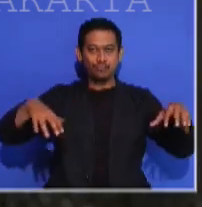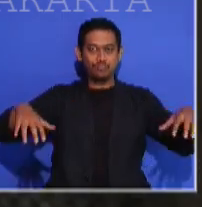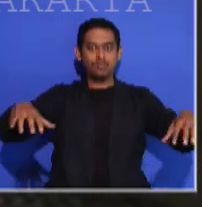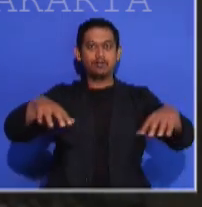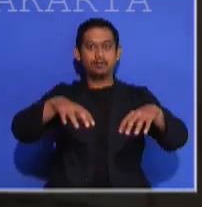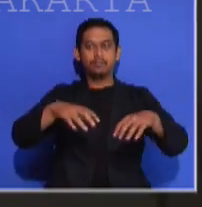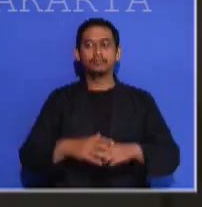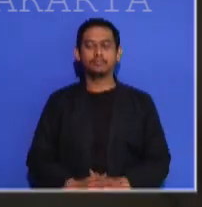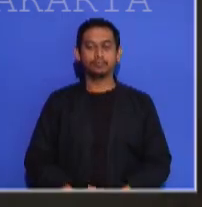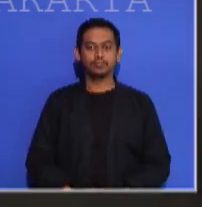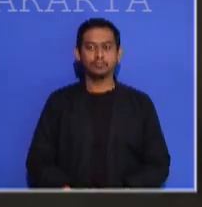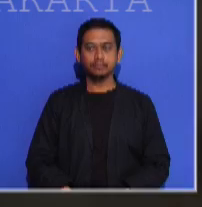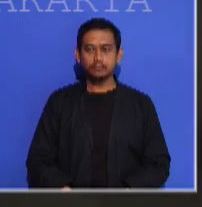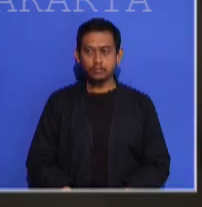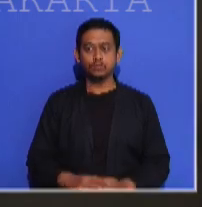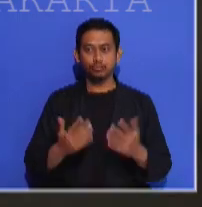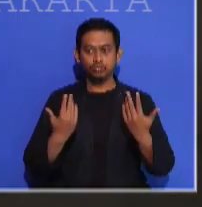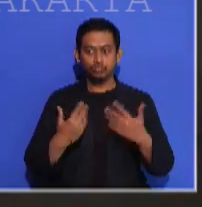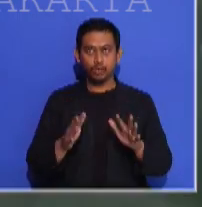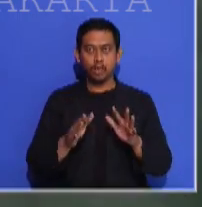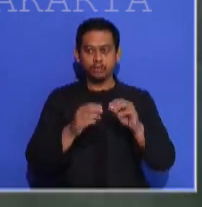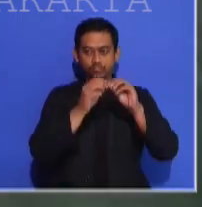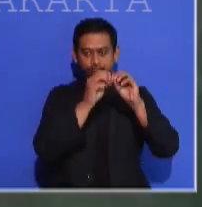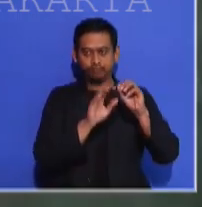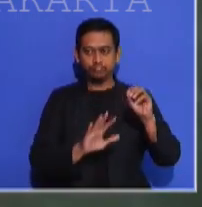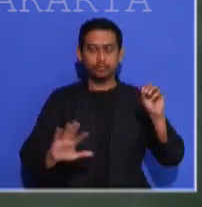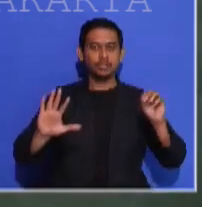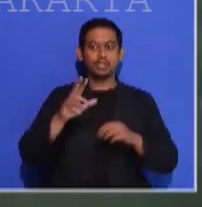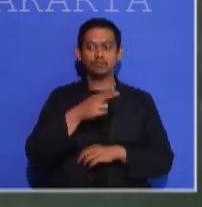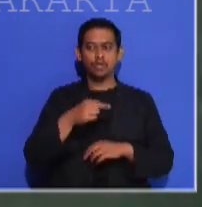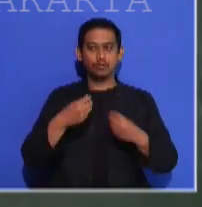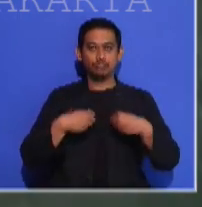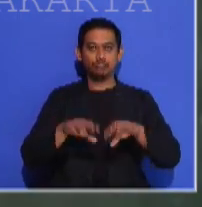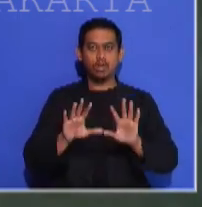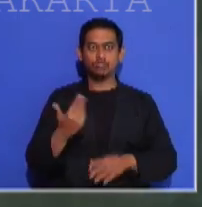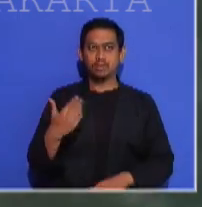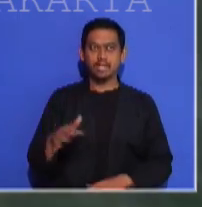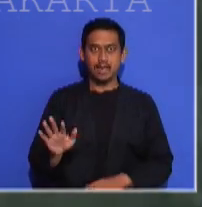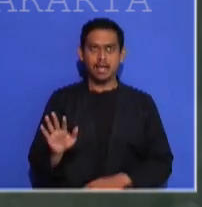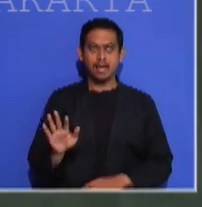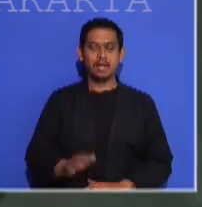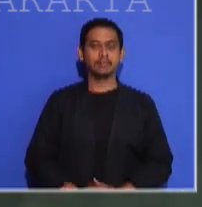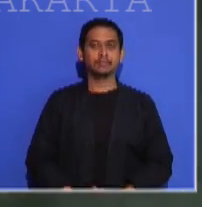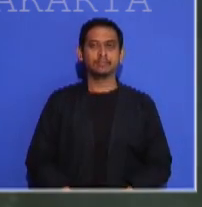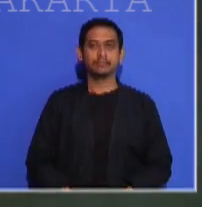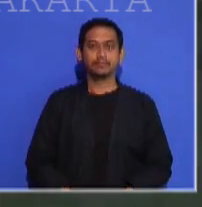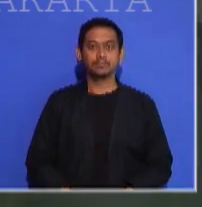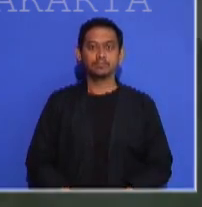dusun Jaten menika sampun sumebar ing saindenging Nuswantara. Widi lan Harif Yuda Asung Palapuran.